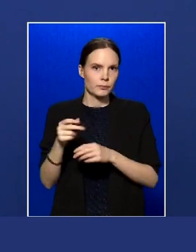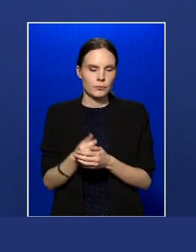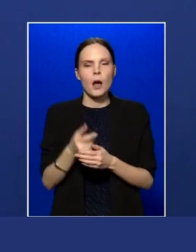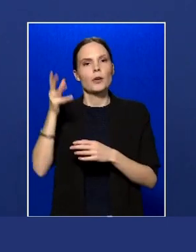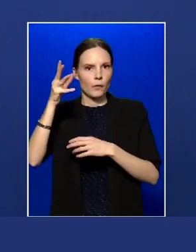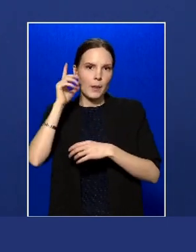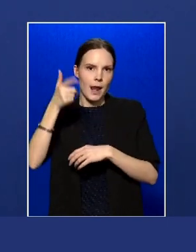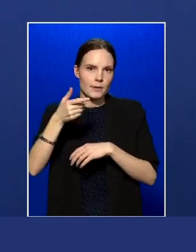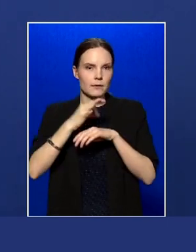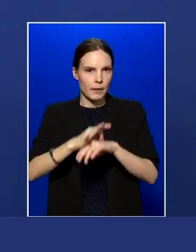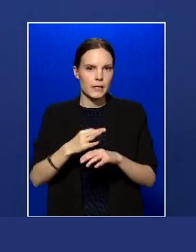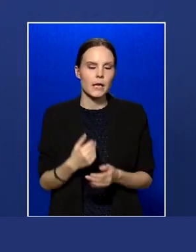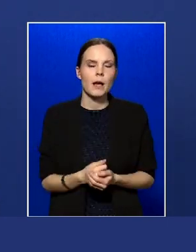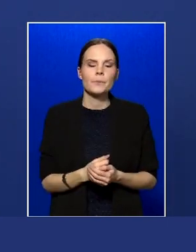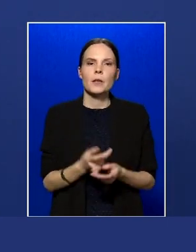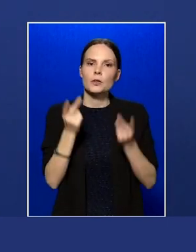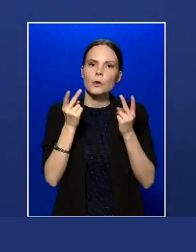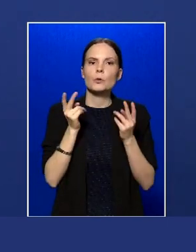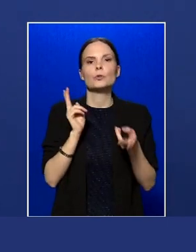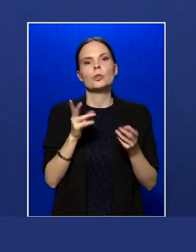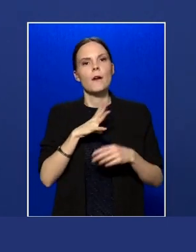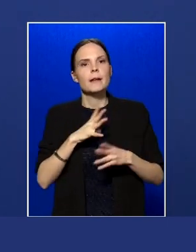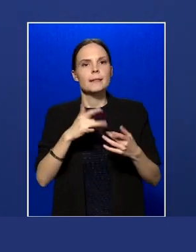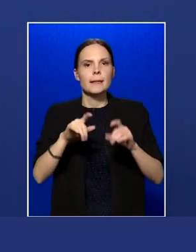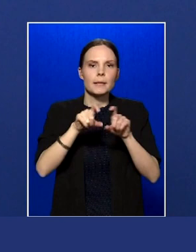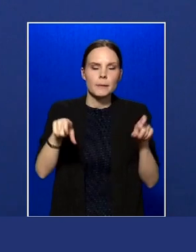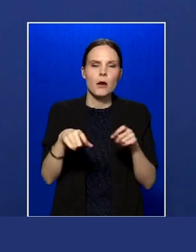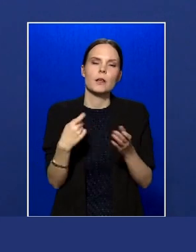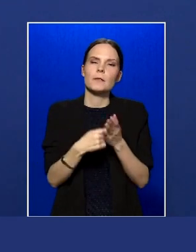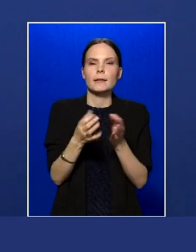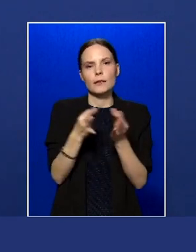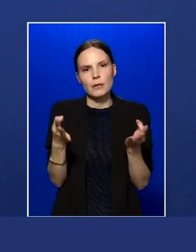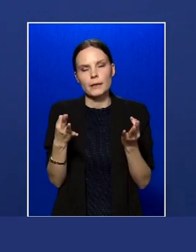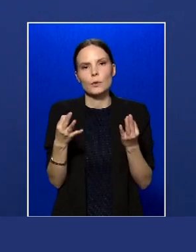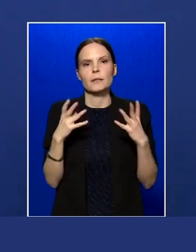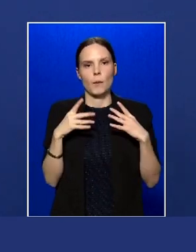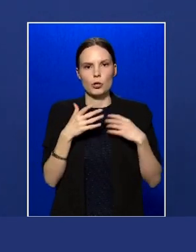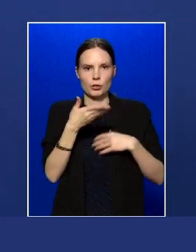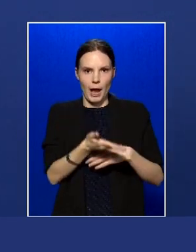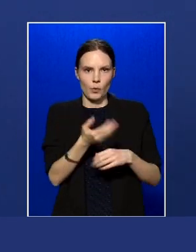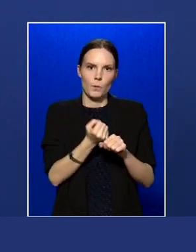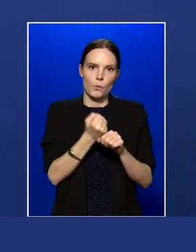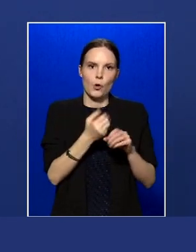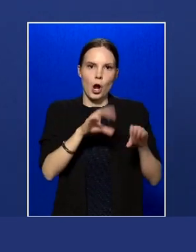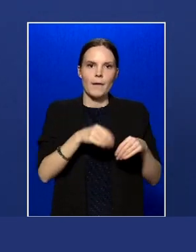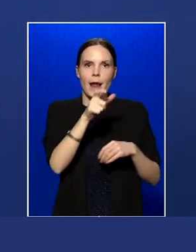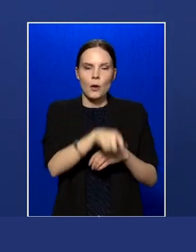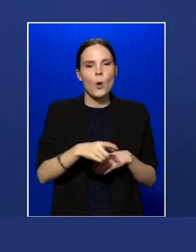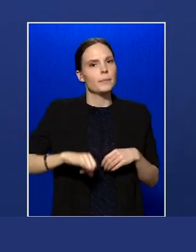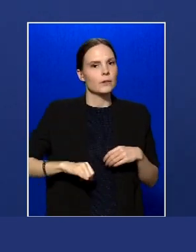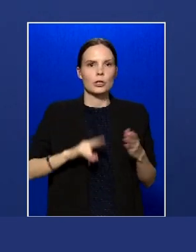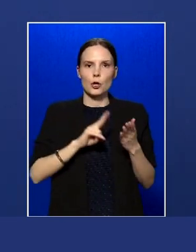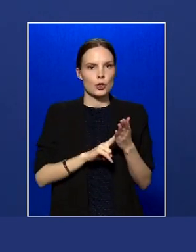fogjuk vezetni. És egy nagyon fontos dolog, hogy a vészhelyzet miatt a fizetés nélkül szabadságon lévő munkavállaló biztosítási jogviszonya nem fog